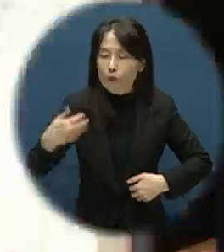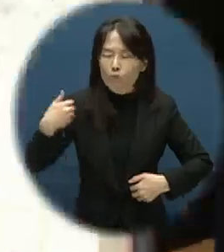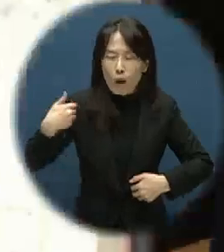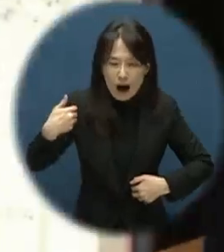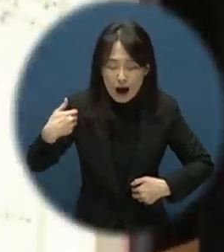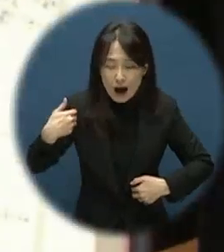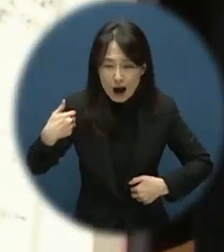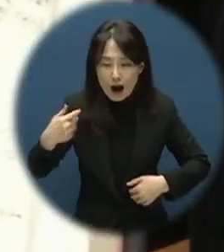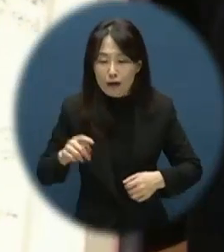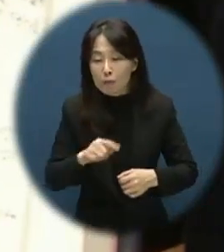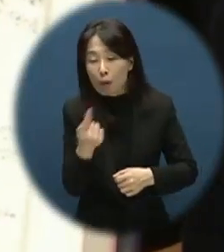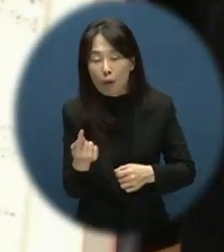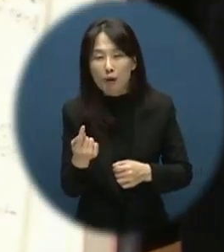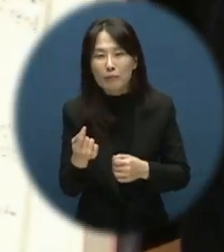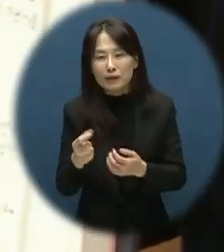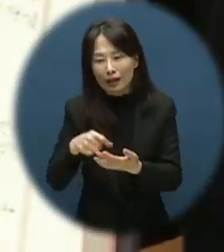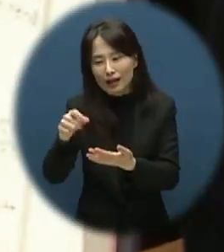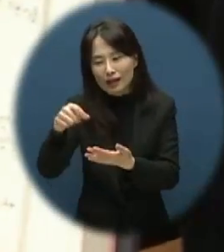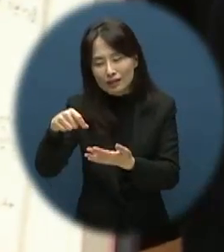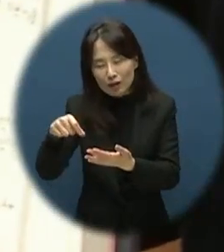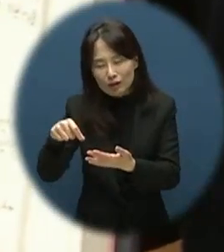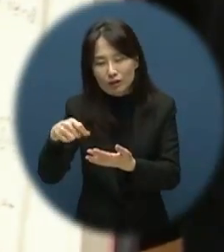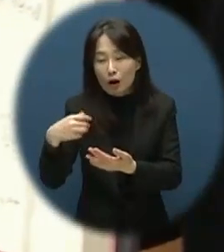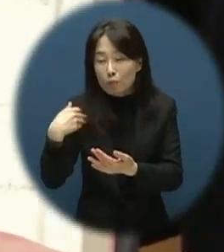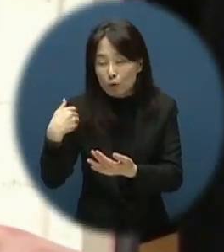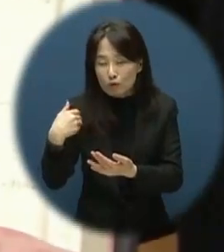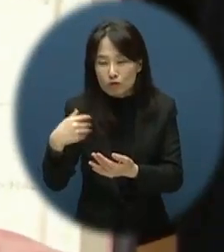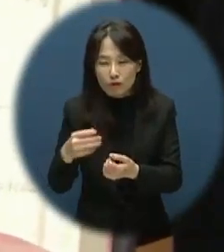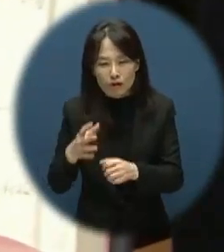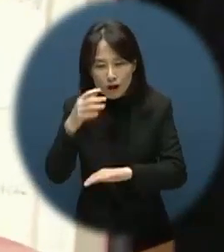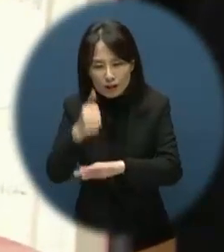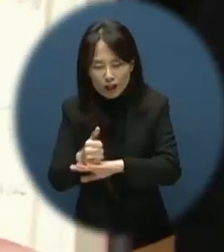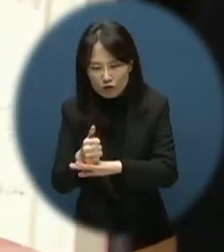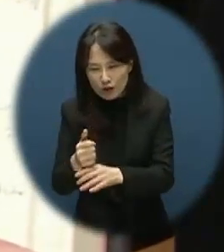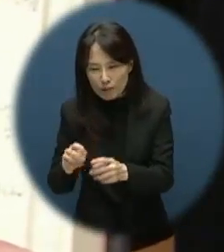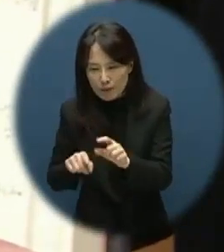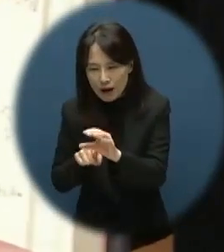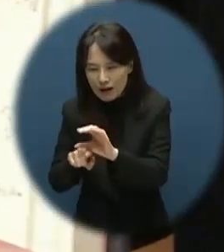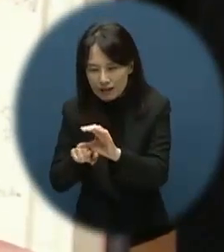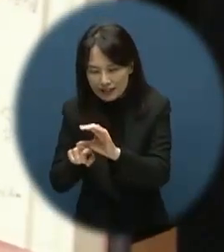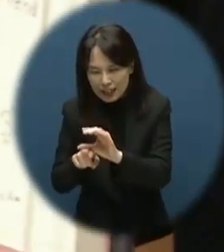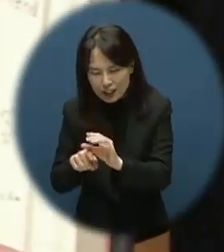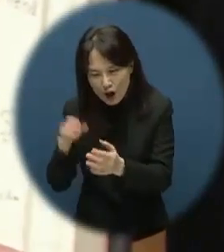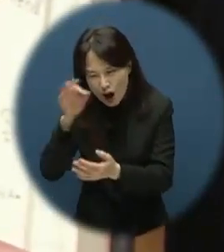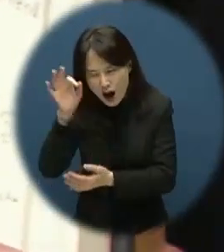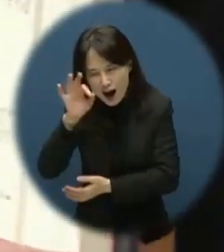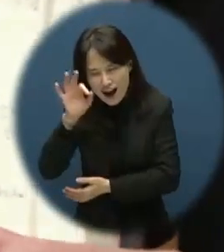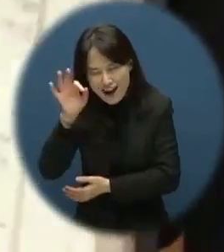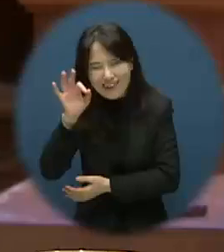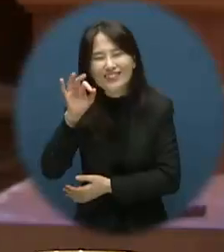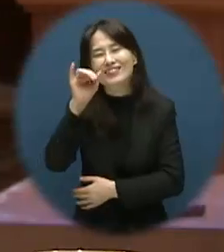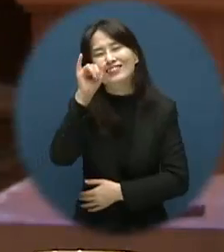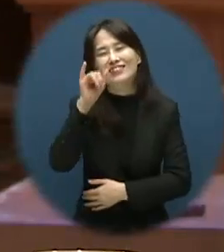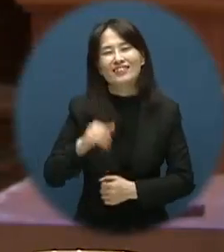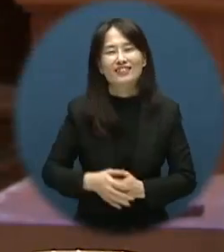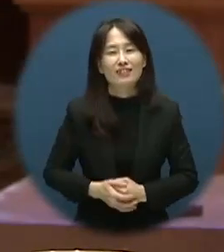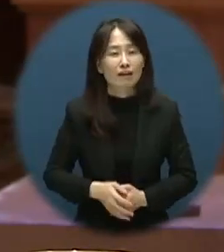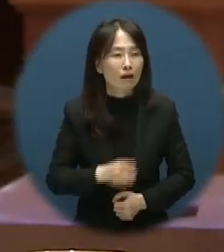다 옆에다가 다 옆에다가 저 놓고 그렇게 공부했죠. 이거 참